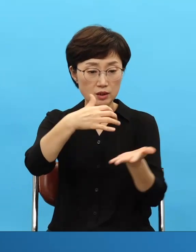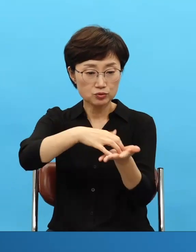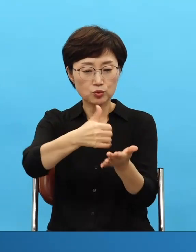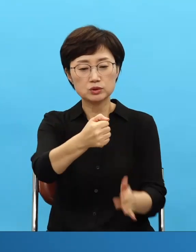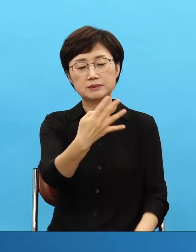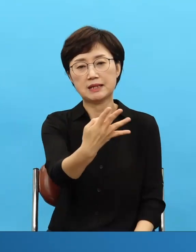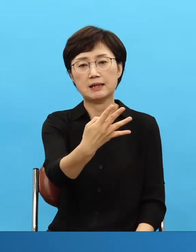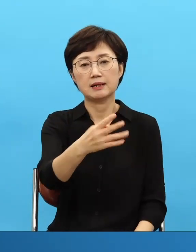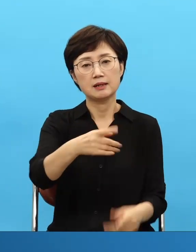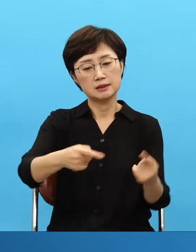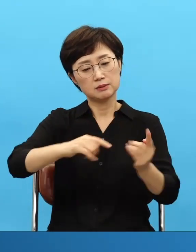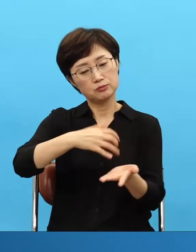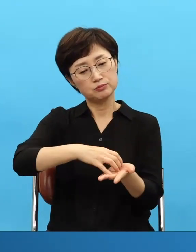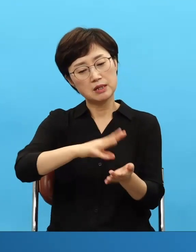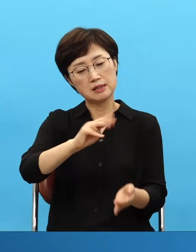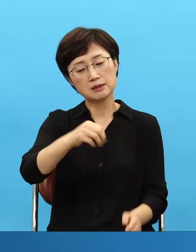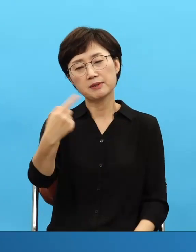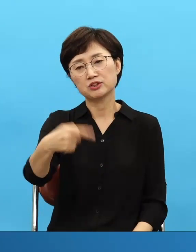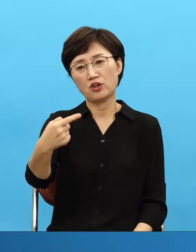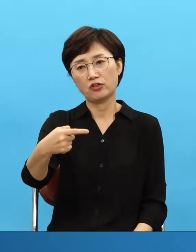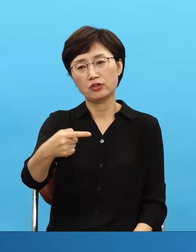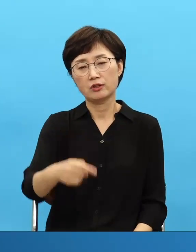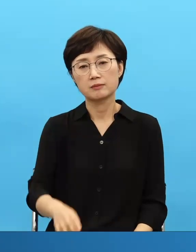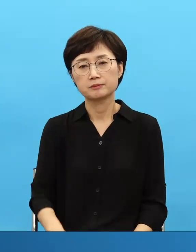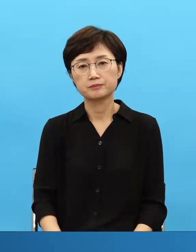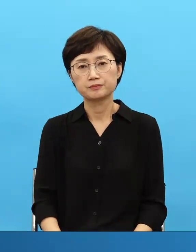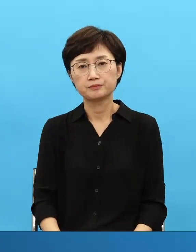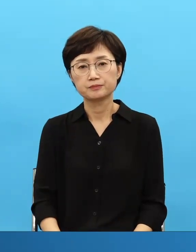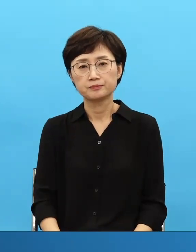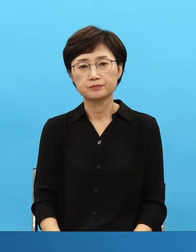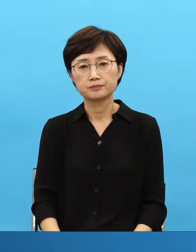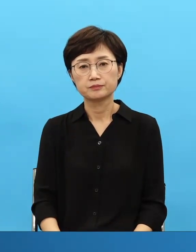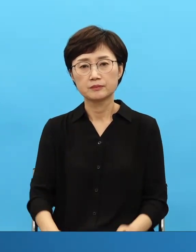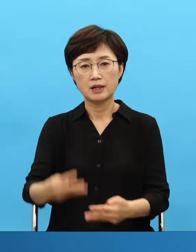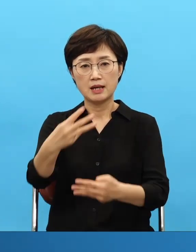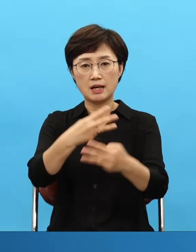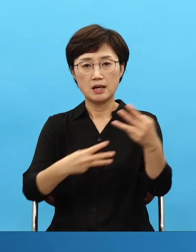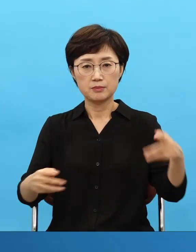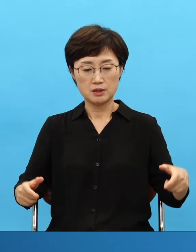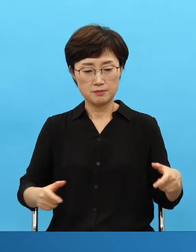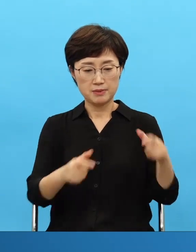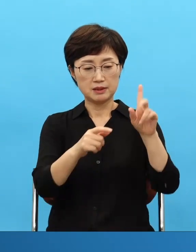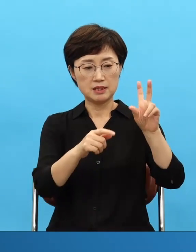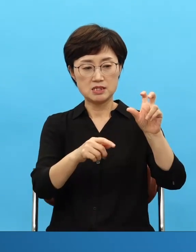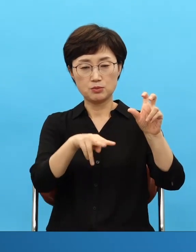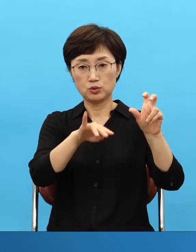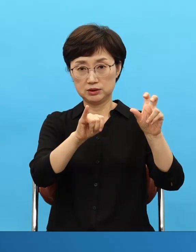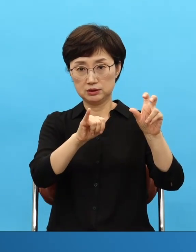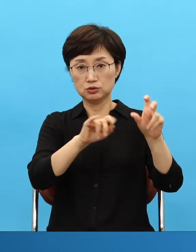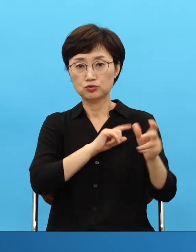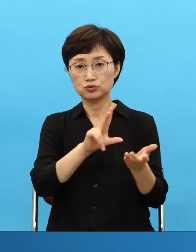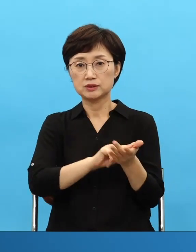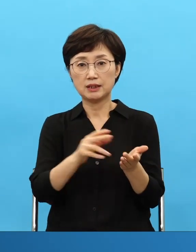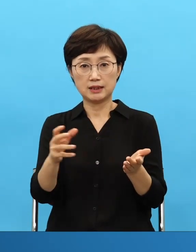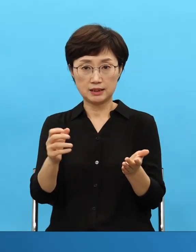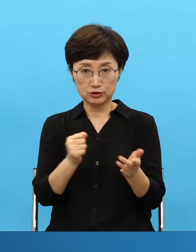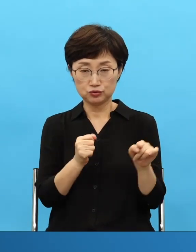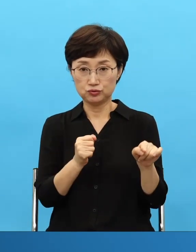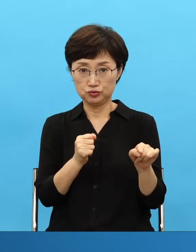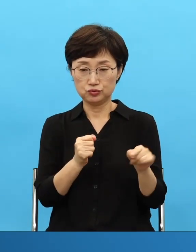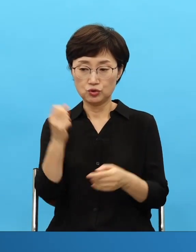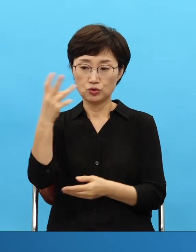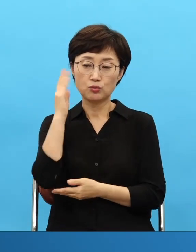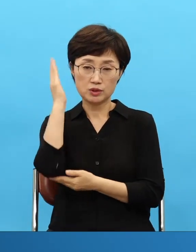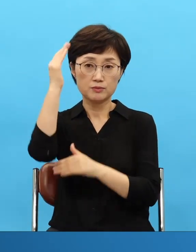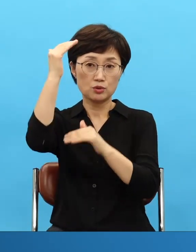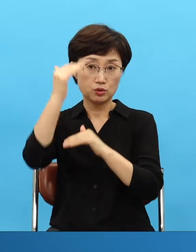가운데 지난 1일부터 4일간 열렸습니다. 랩넌트 망대 25시란 주제로 열린 이번 대회에서 류광수